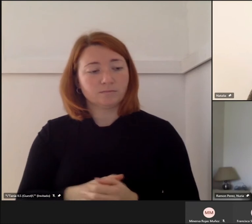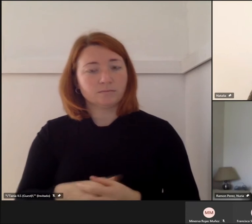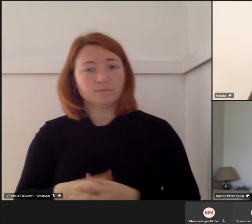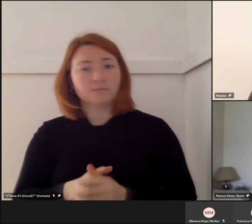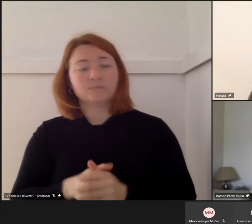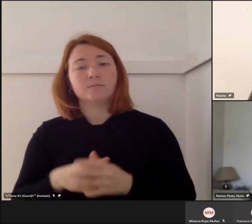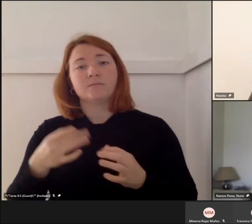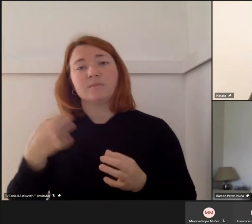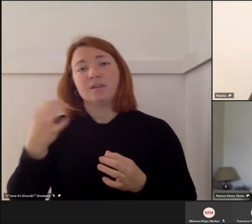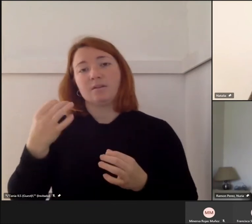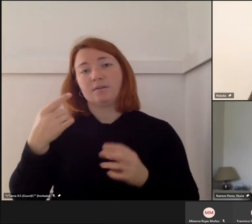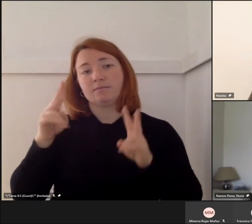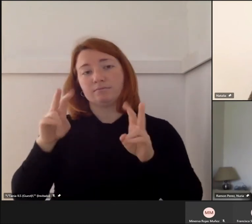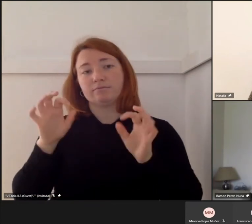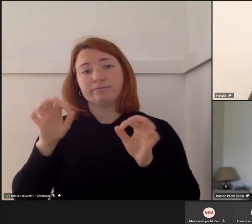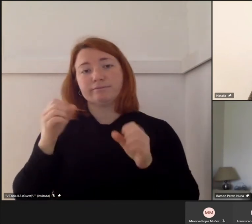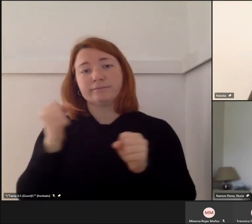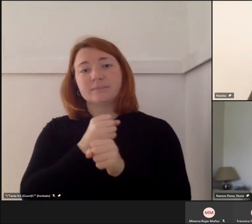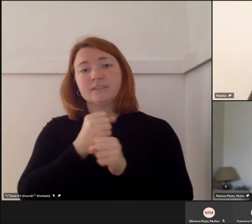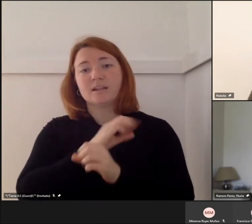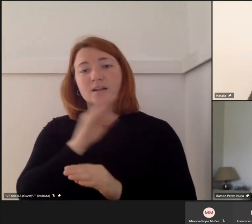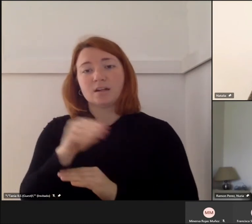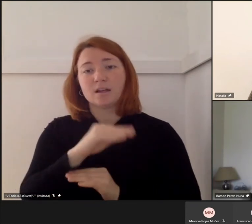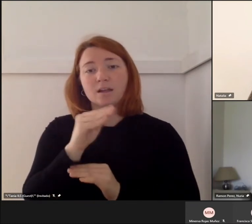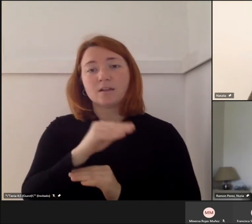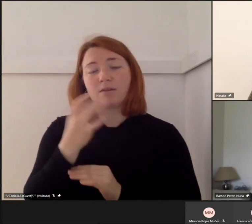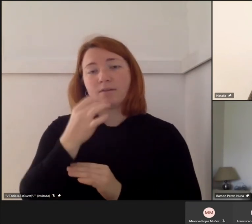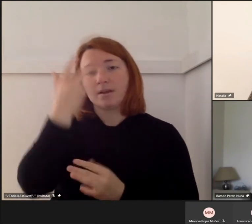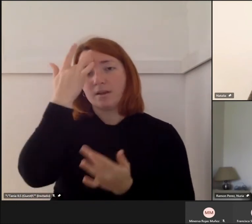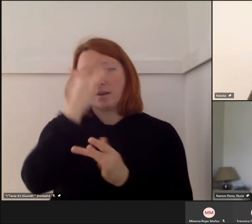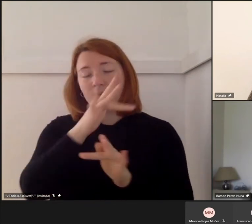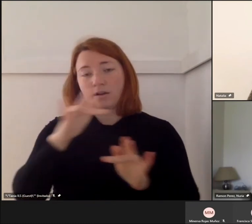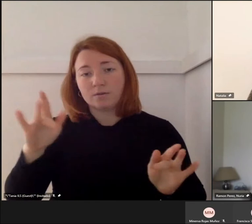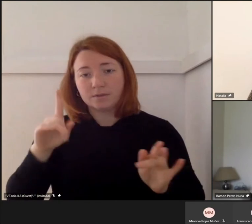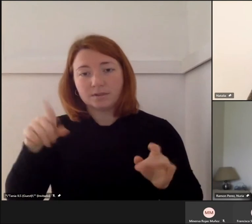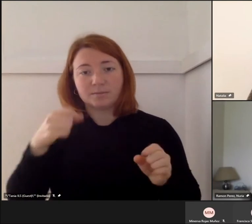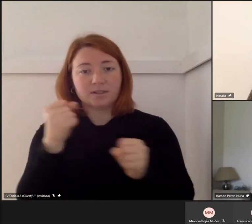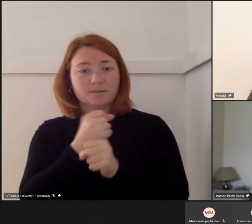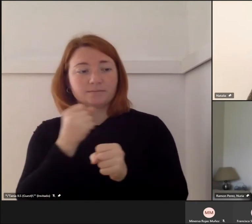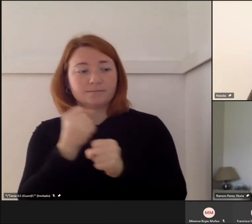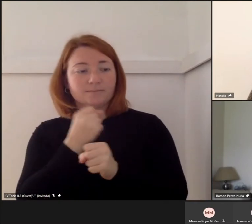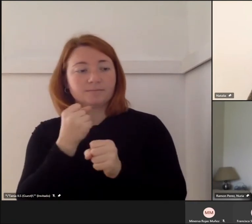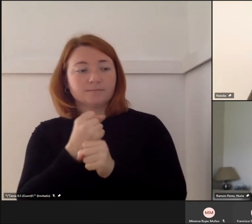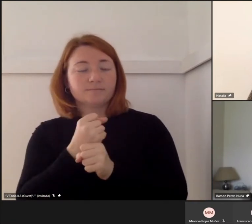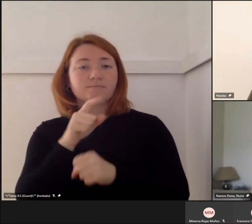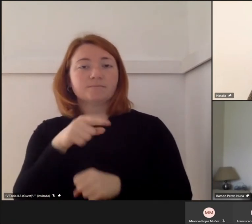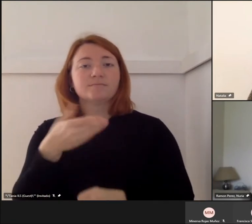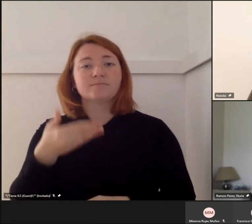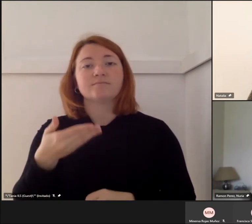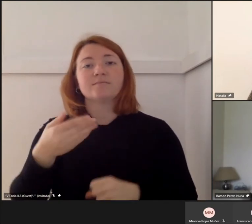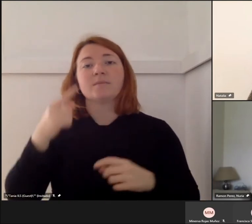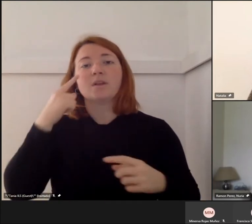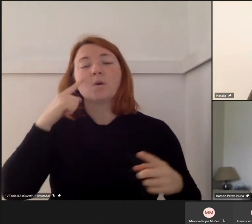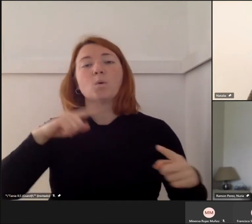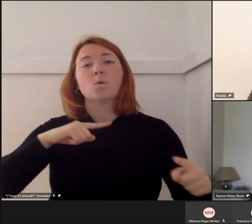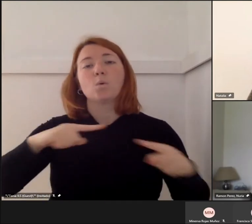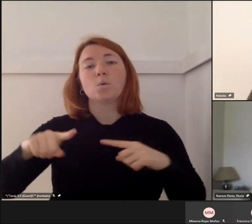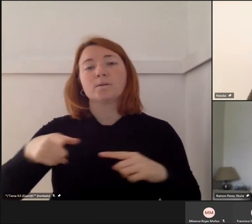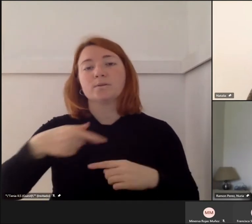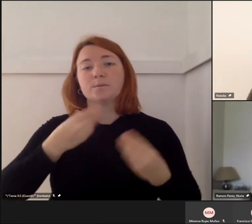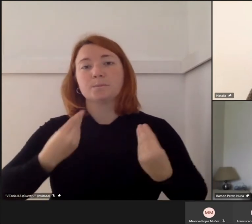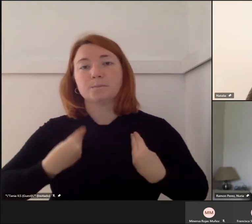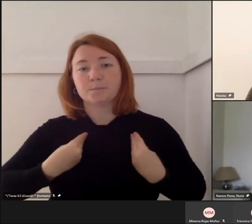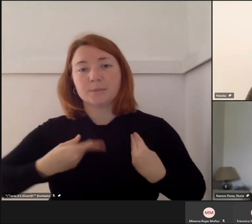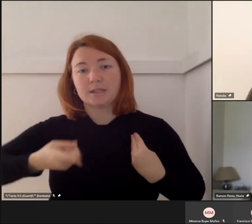consciència de la importància de les tasques de cura i de la llar, no? I de la importància d'això en l'organització de les nostres vides.